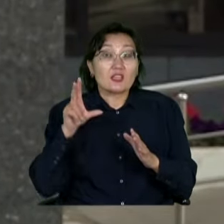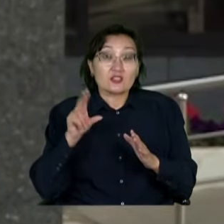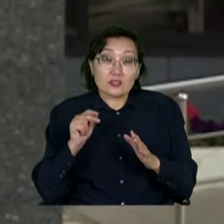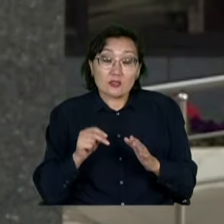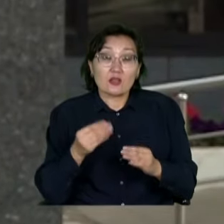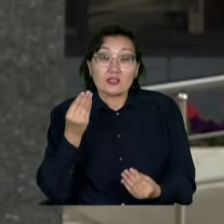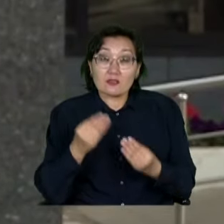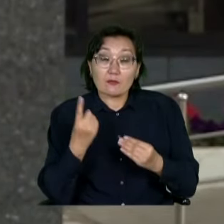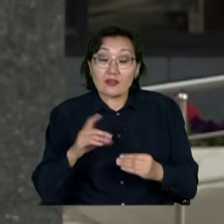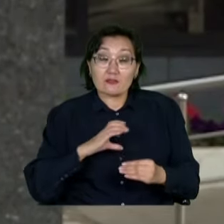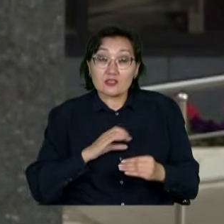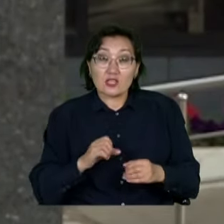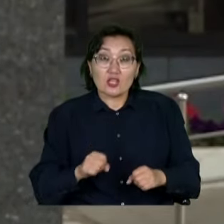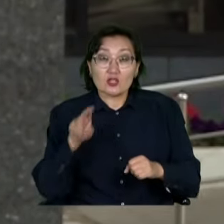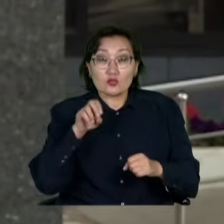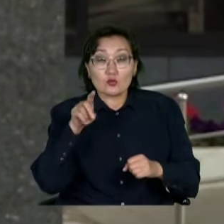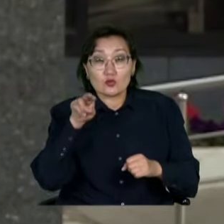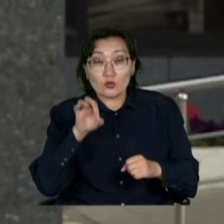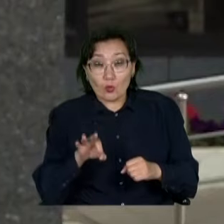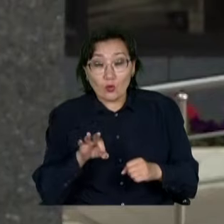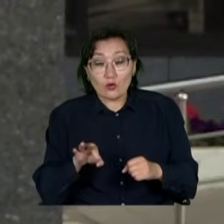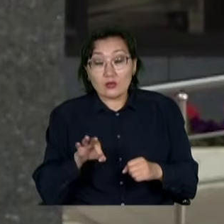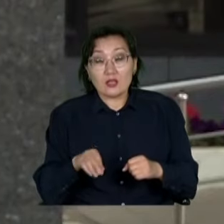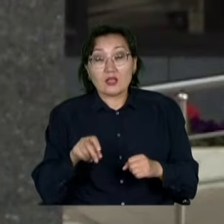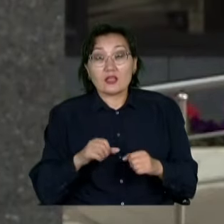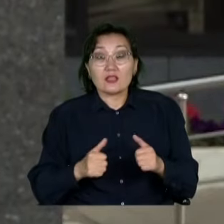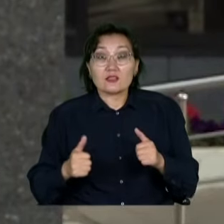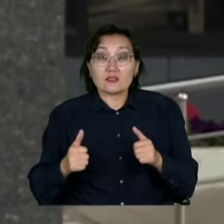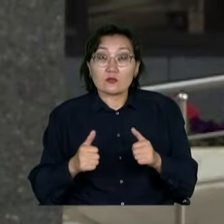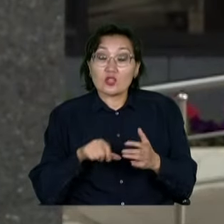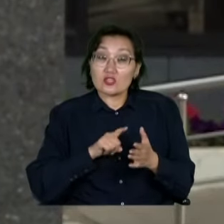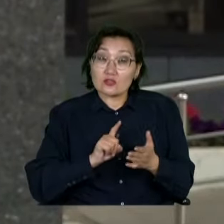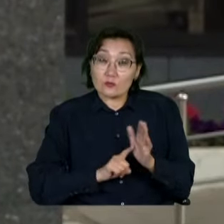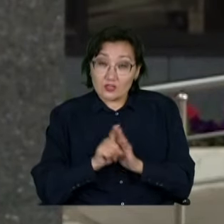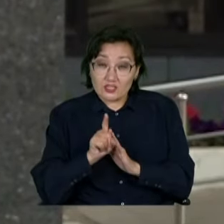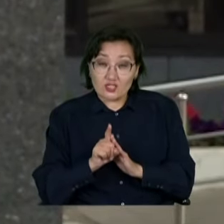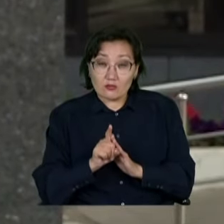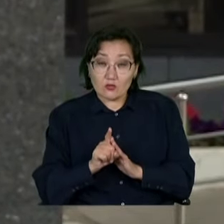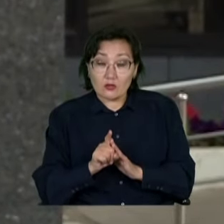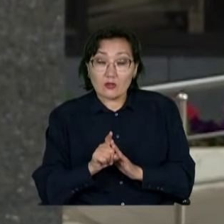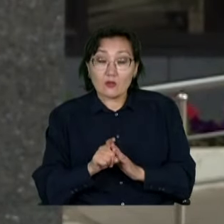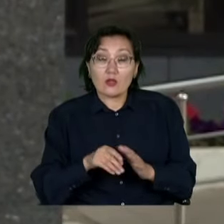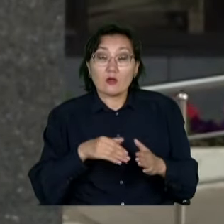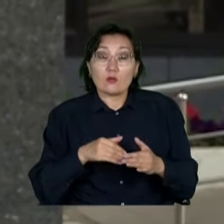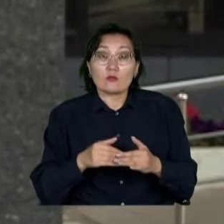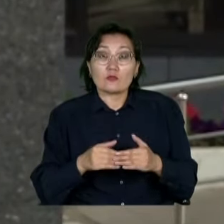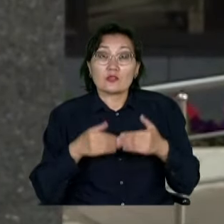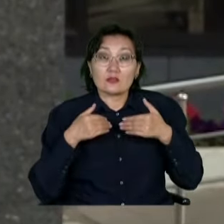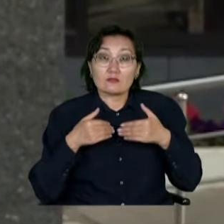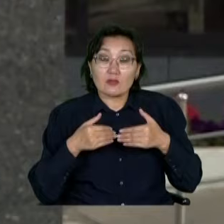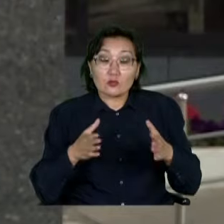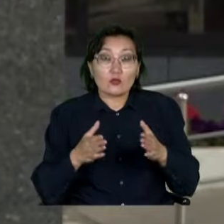уже в дзюдо. Ельдос Сметов, Абиба Бужаканова, лидеры наших команд, начнут, я так думаю, что проложат хороший